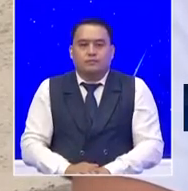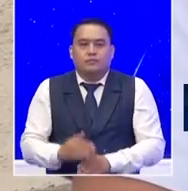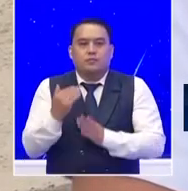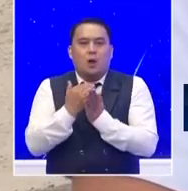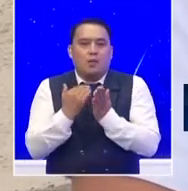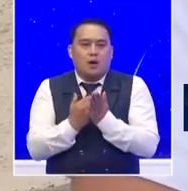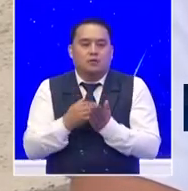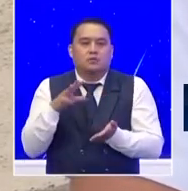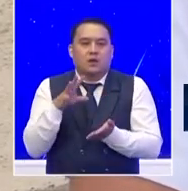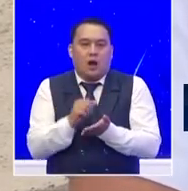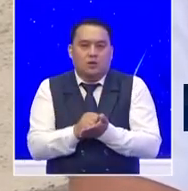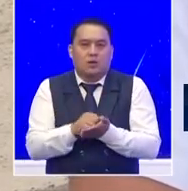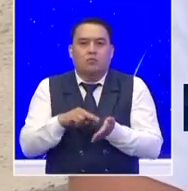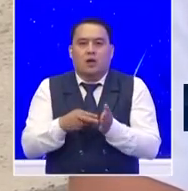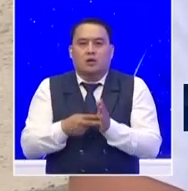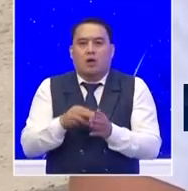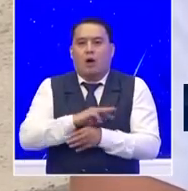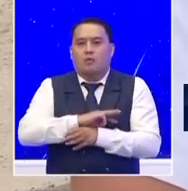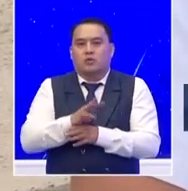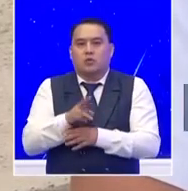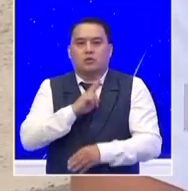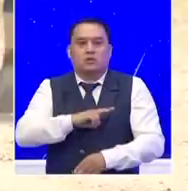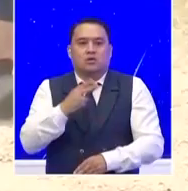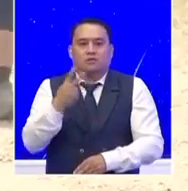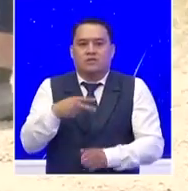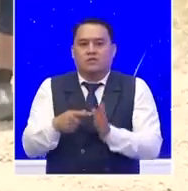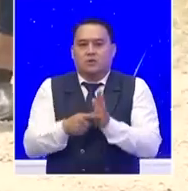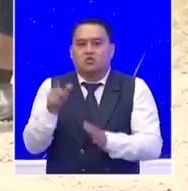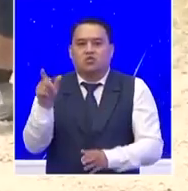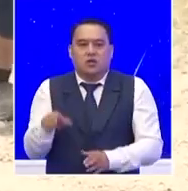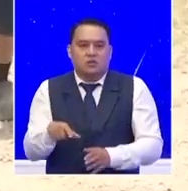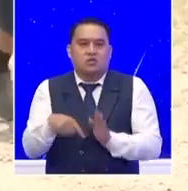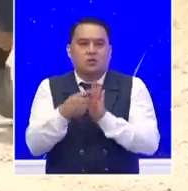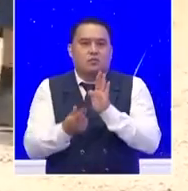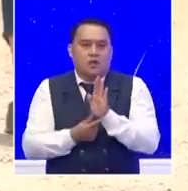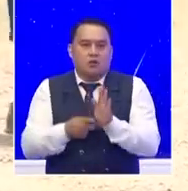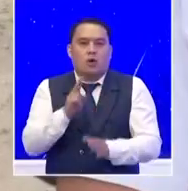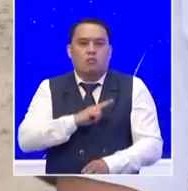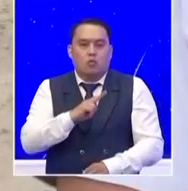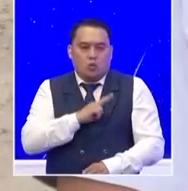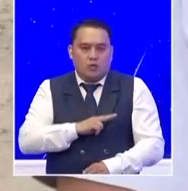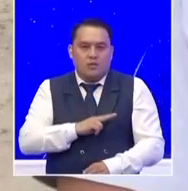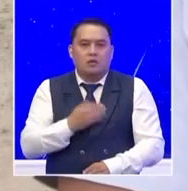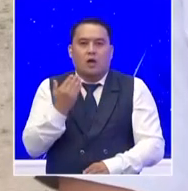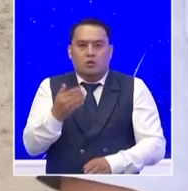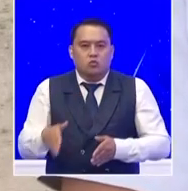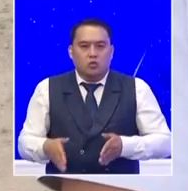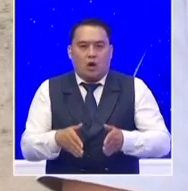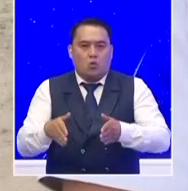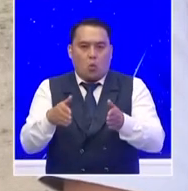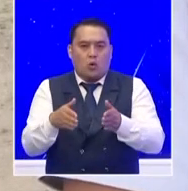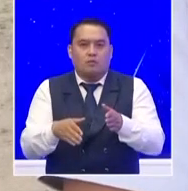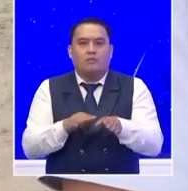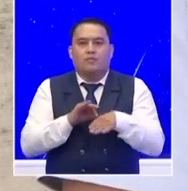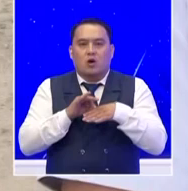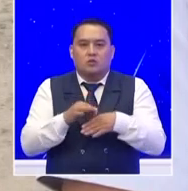программе «Дорожная карта занятости» в планах обеспечить работой 27 человек. 17 уже работают. На этой дороге, где мы сейчас находимся,